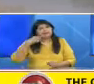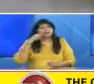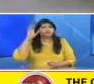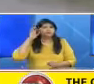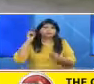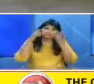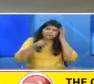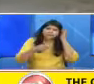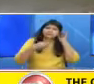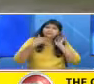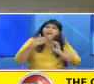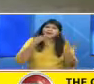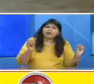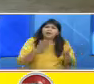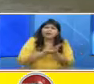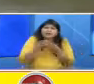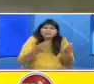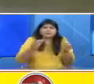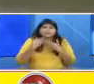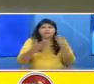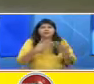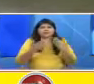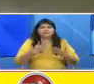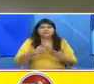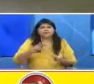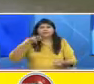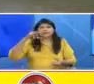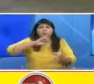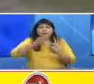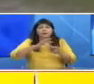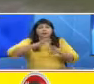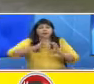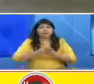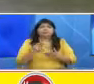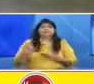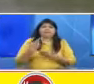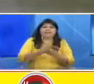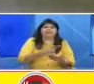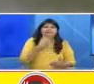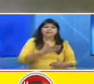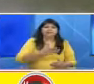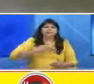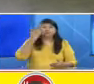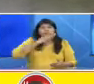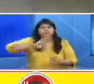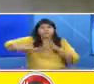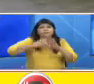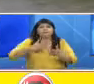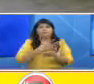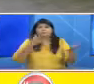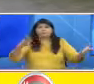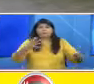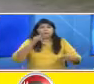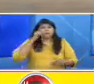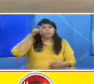उसके कारण संवाद बहुत आसान हो जाता था। और टेक्नोलॉजी की यही तो कमाल है। इस शो के बाद बड़ी संख्या में